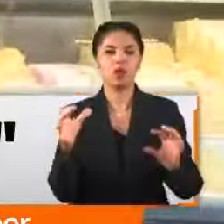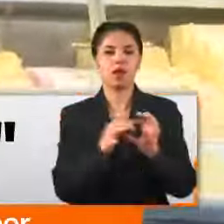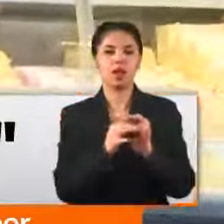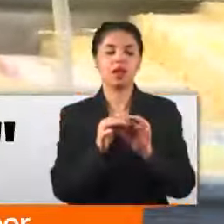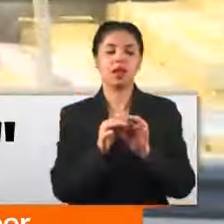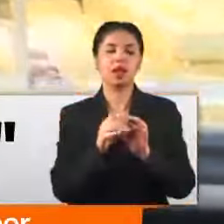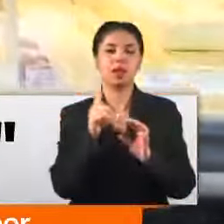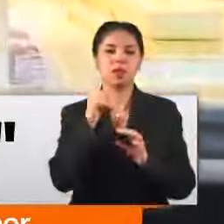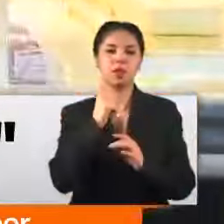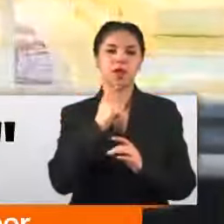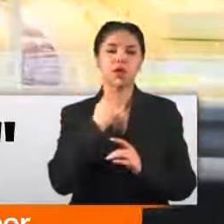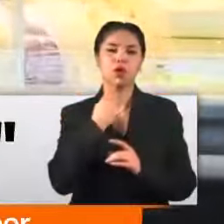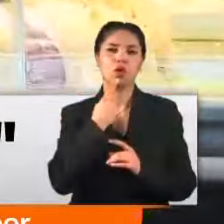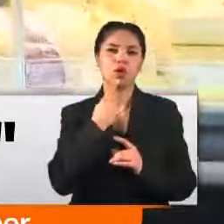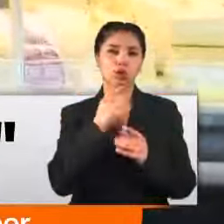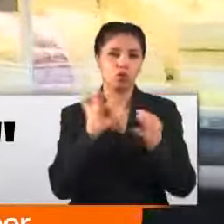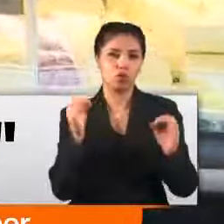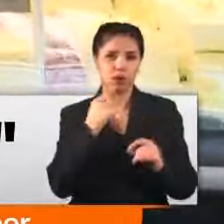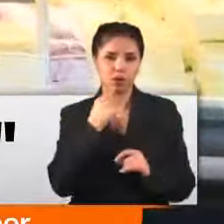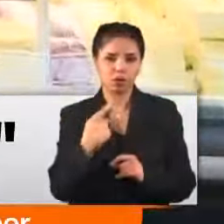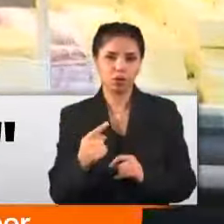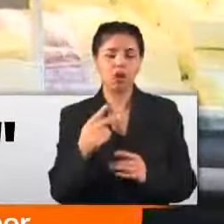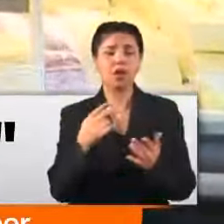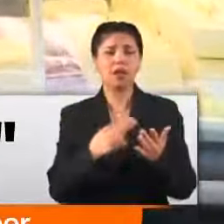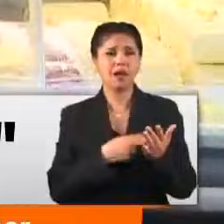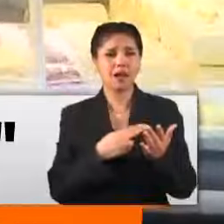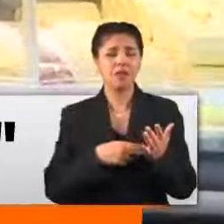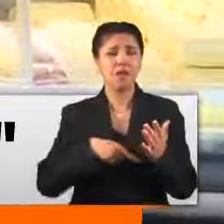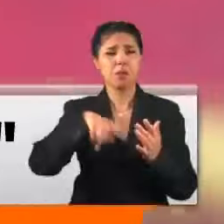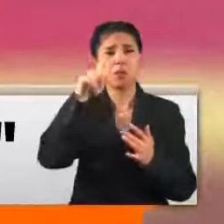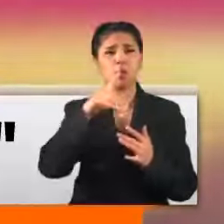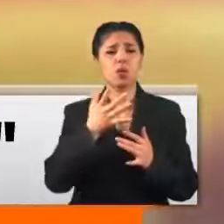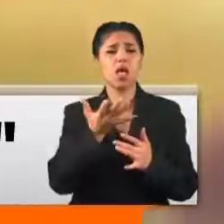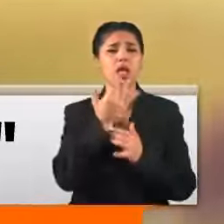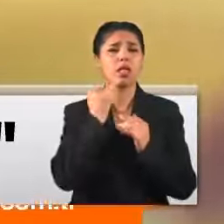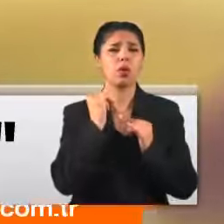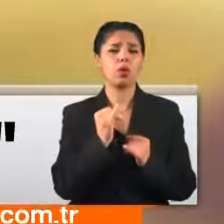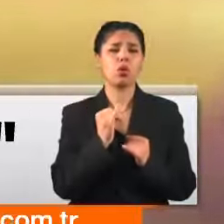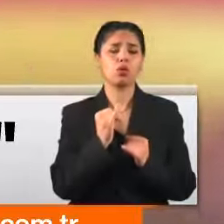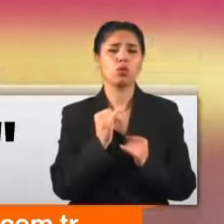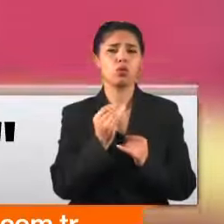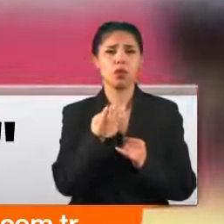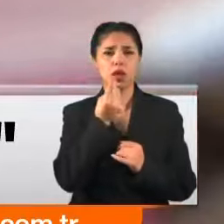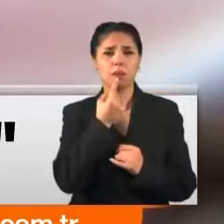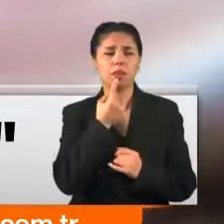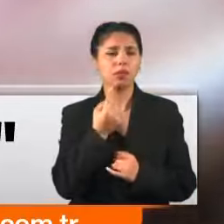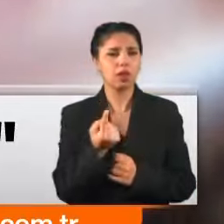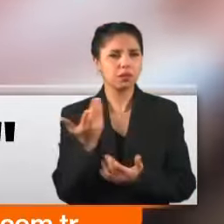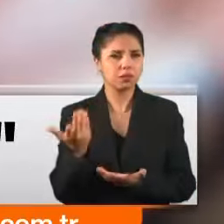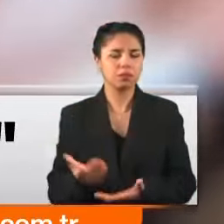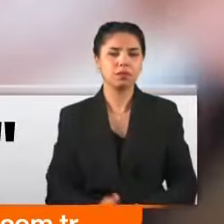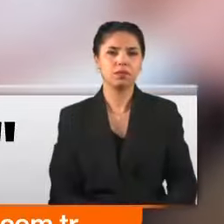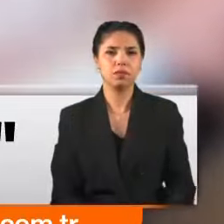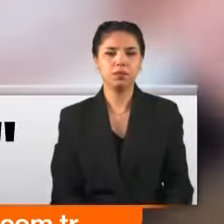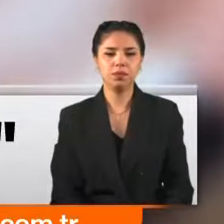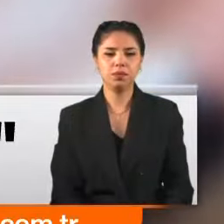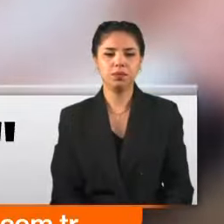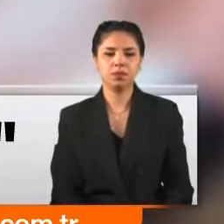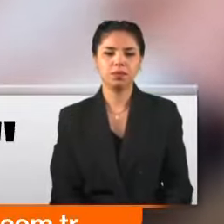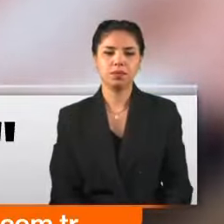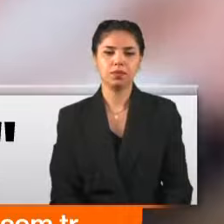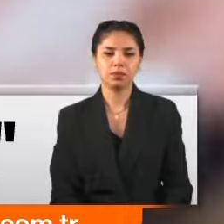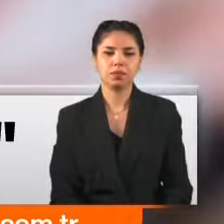polemik başlattı ve dedi ki kahvaltı günün en sağlıksız öğünü. Kahvaltı günün en sağlıksız öğünü.